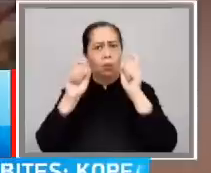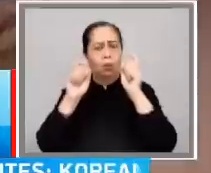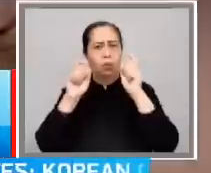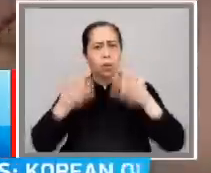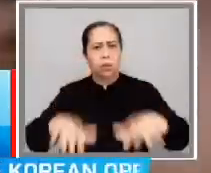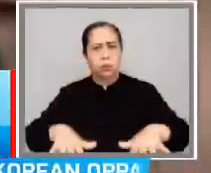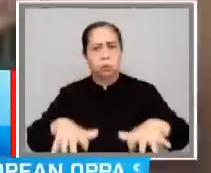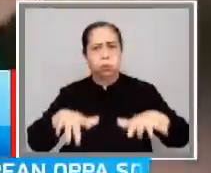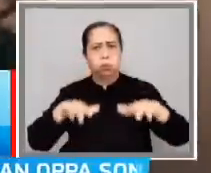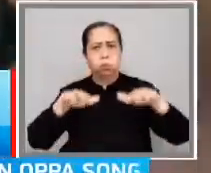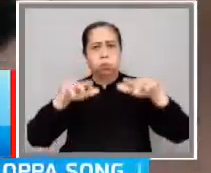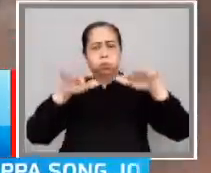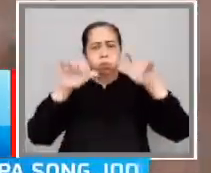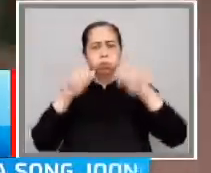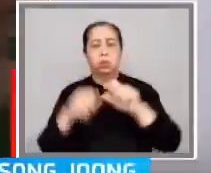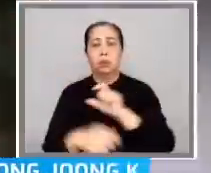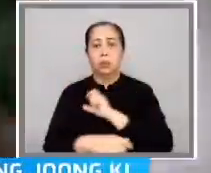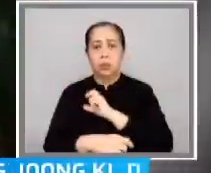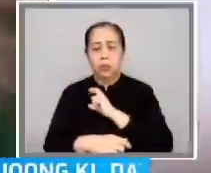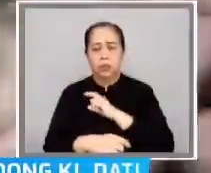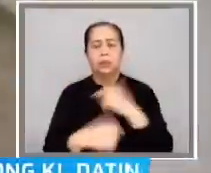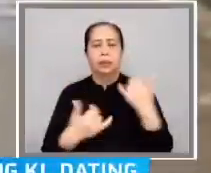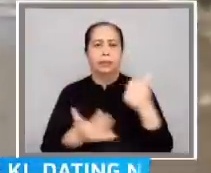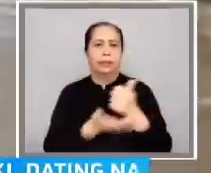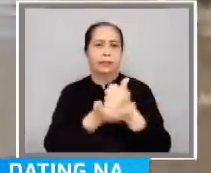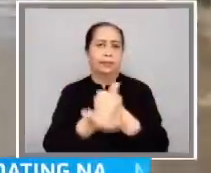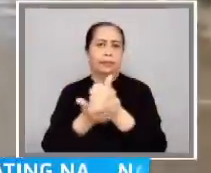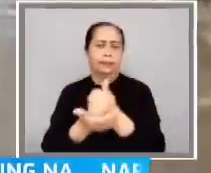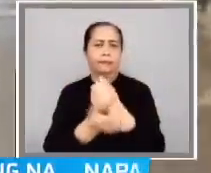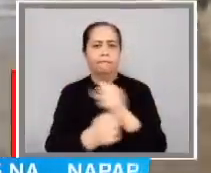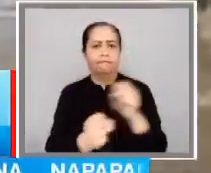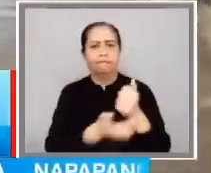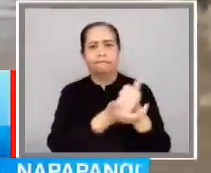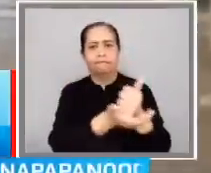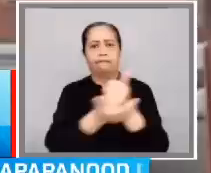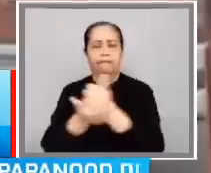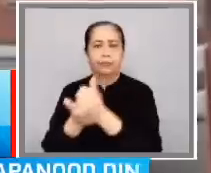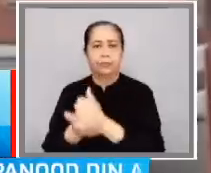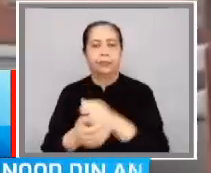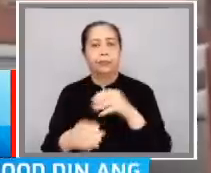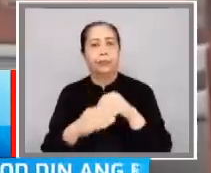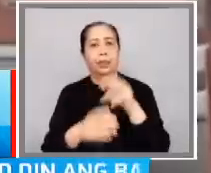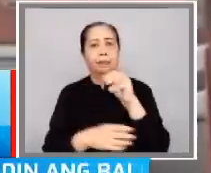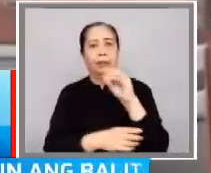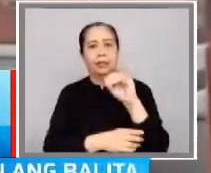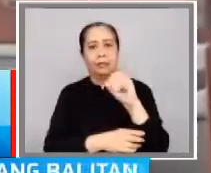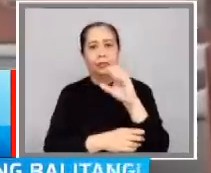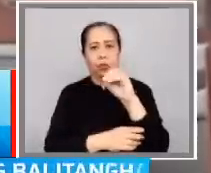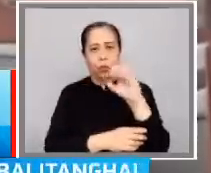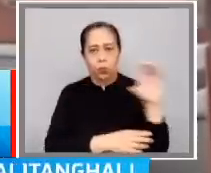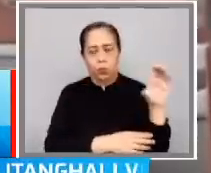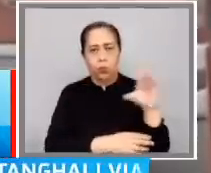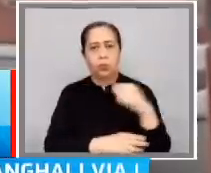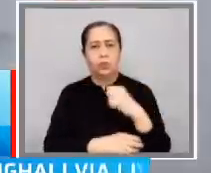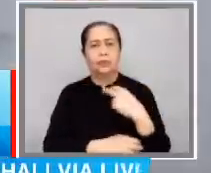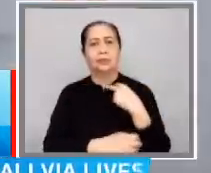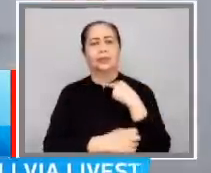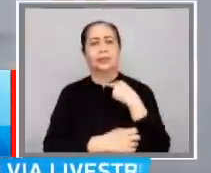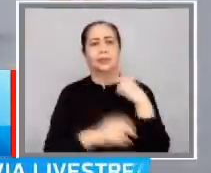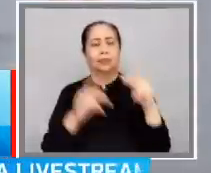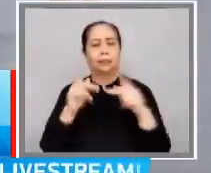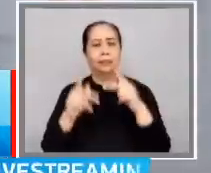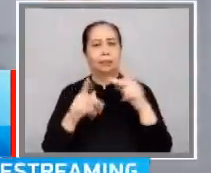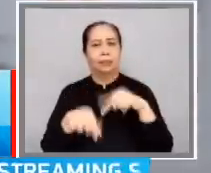tubig. Mga pulis tumulong na rin sa pag-rescue. Sa Tudela, Misamis Occidental, stranded ang mga motorista sa National